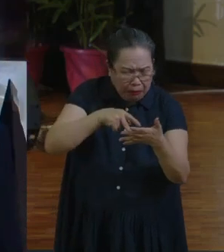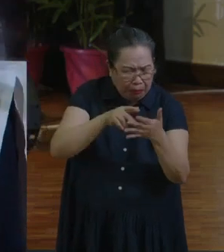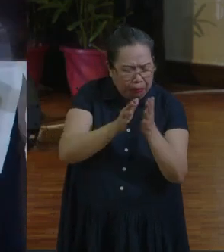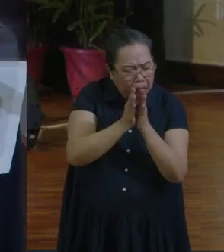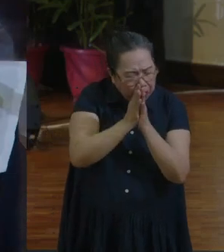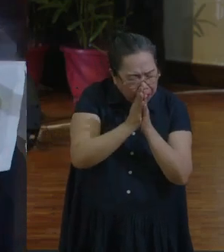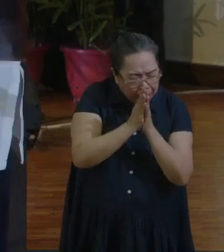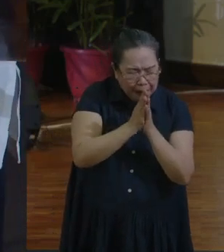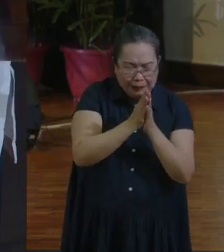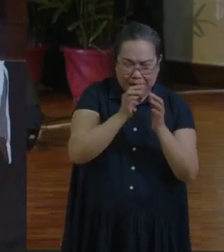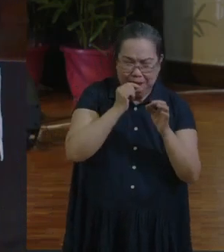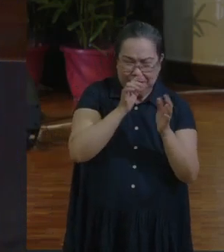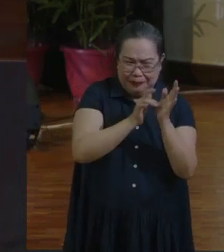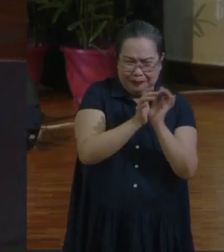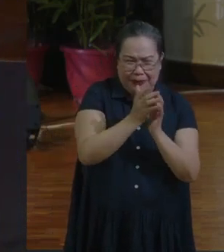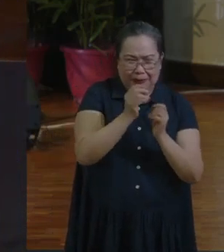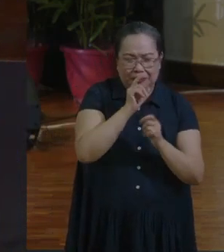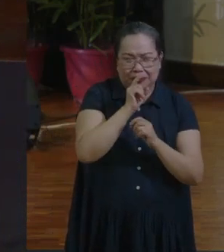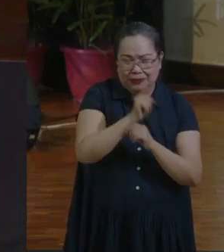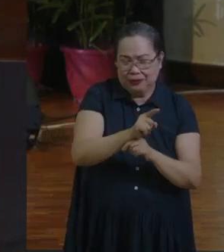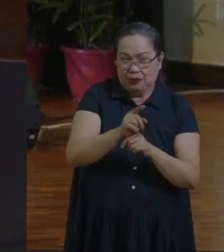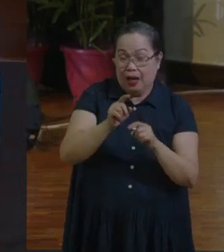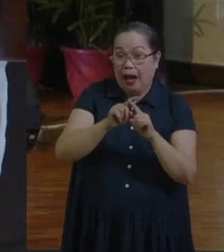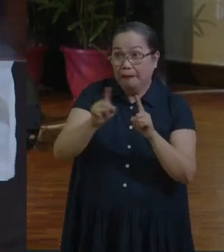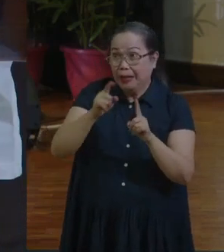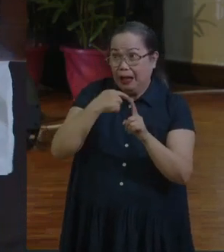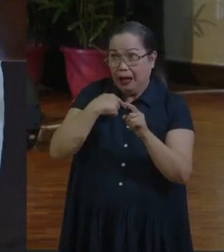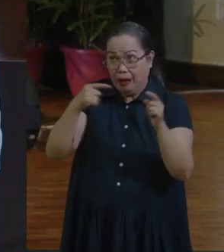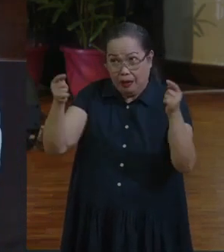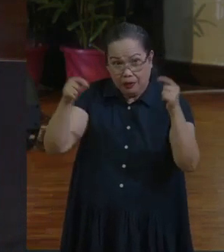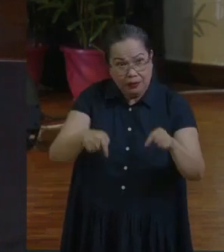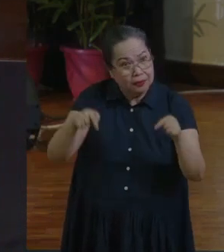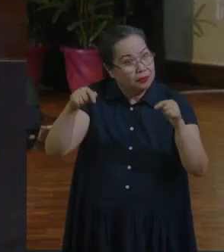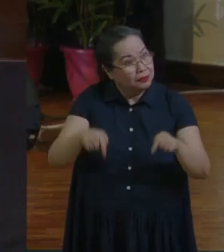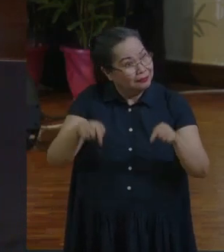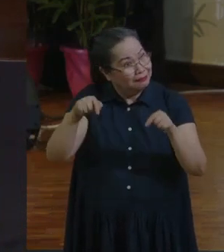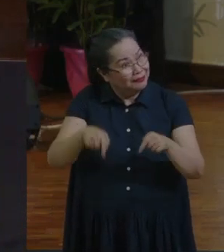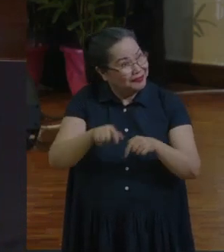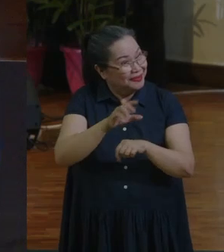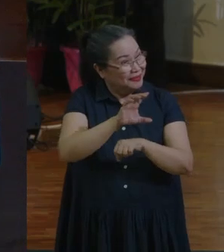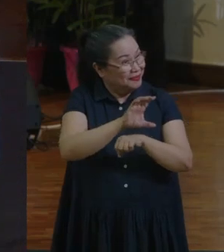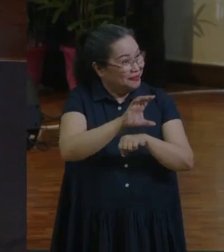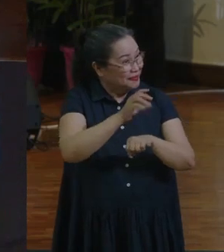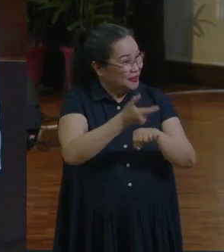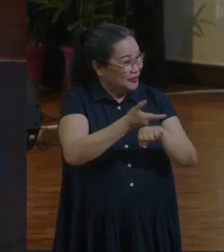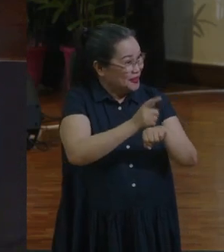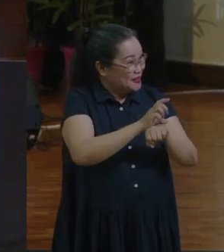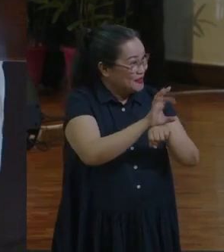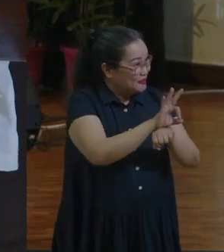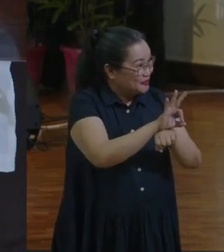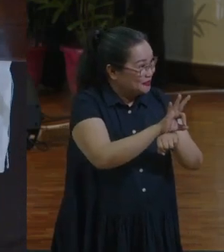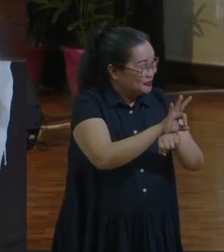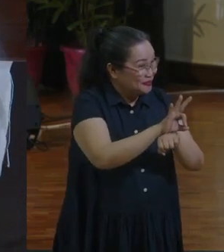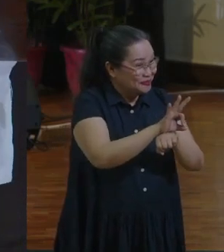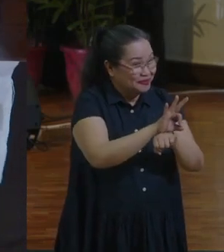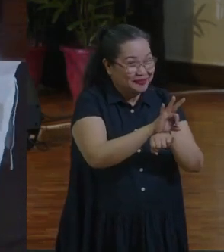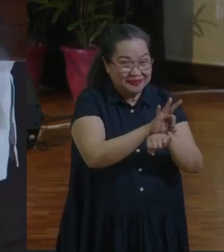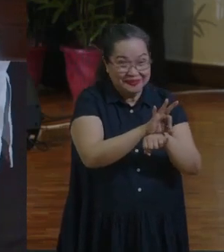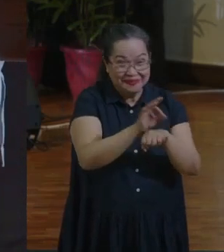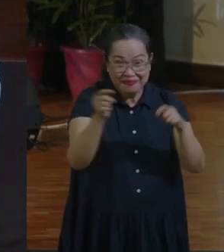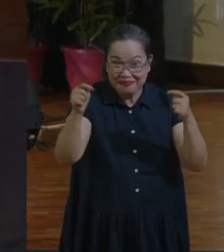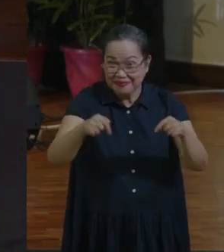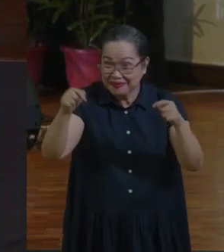ko at nananalangin sa Kanya. Nag-a-attend pa nga ako regularly ng worship service sa